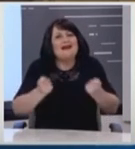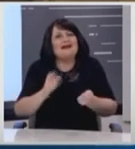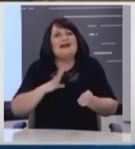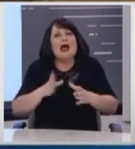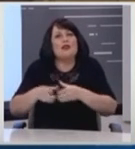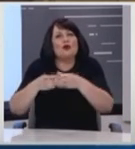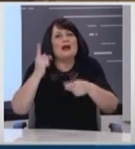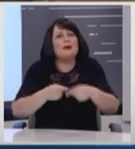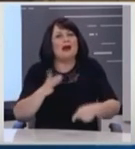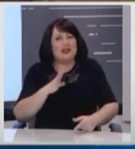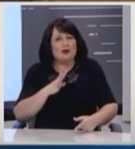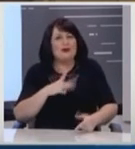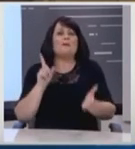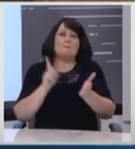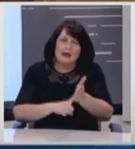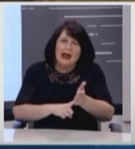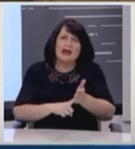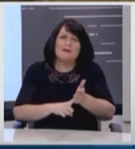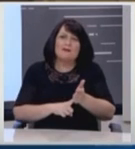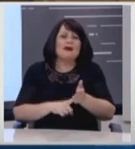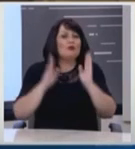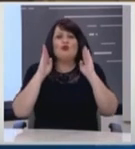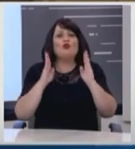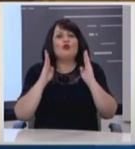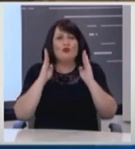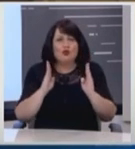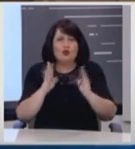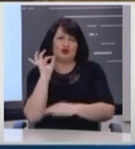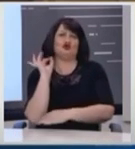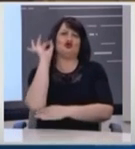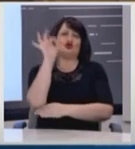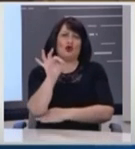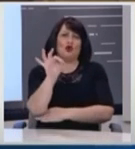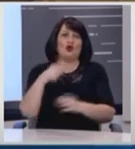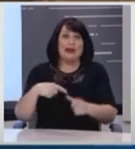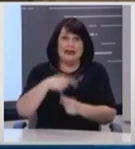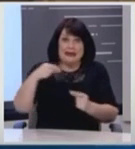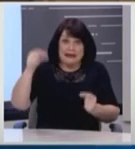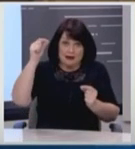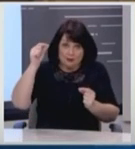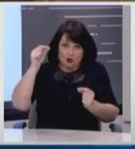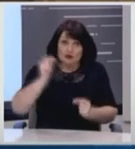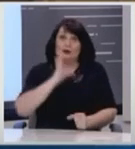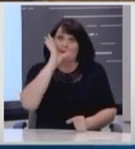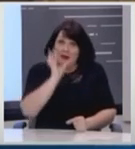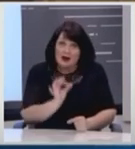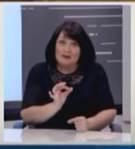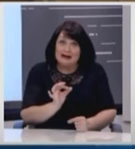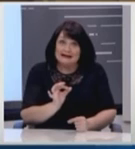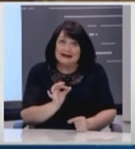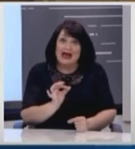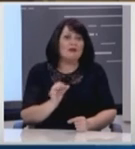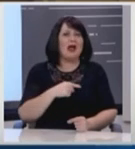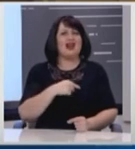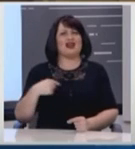λαϊκών στρωμάτων πρέπει να κατευθύνεται στο στόχο για μια Κύπρο στην οποία πραγματικός αφέντης θα είναι ο λαός